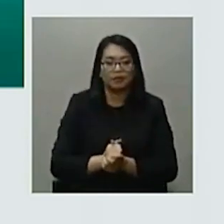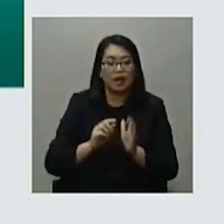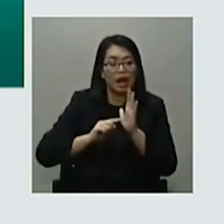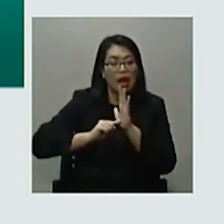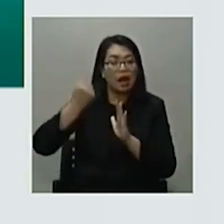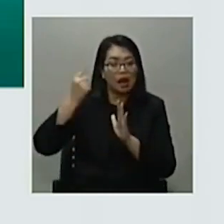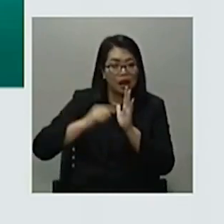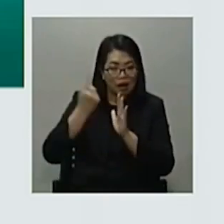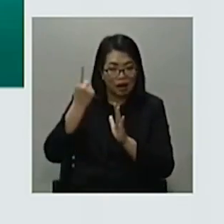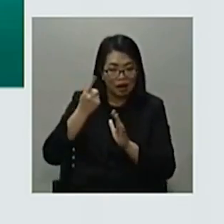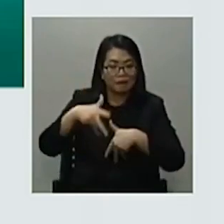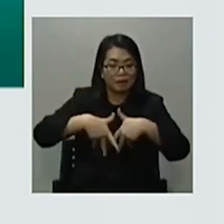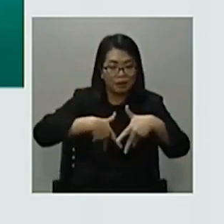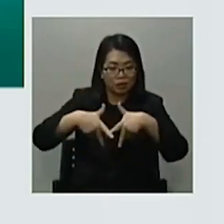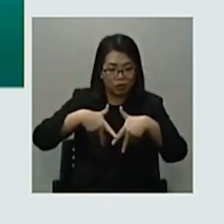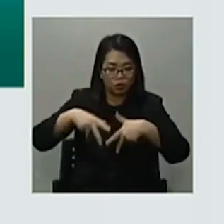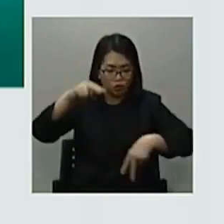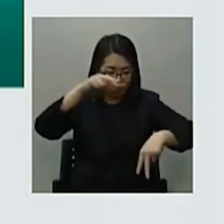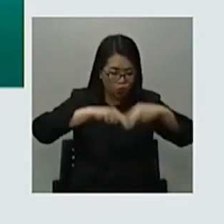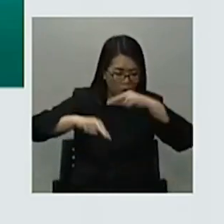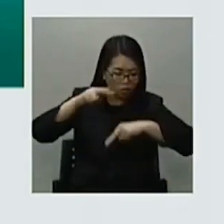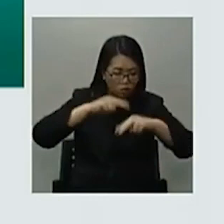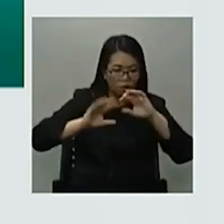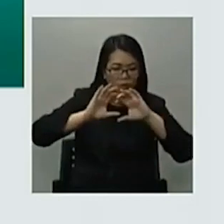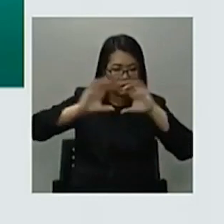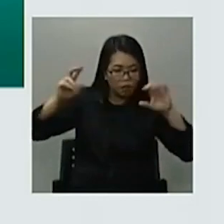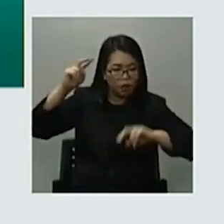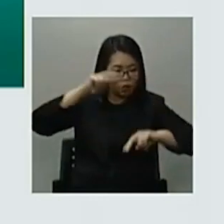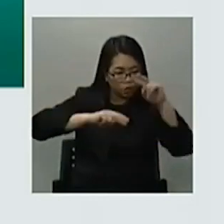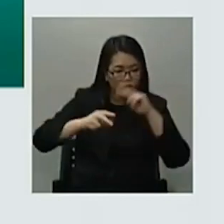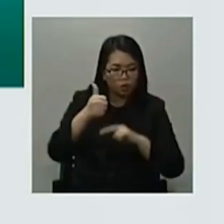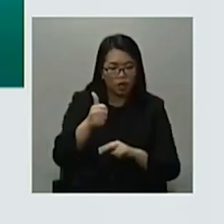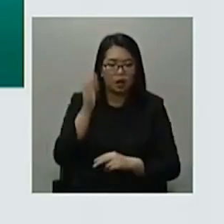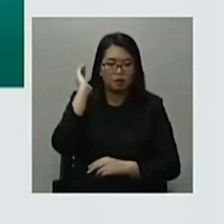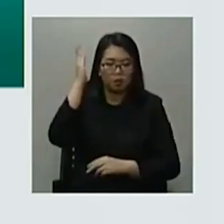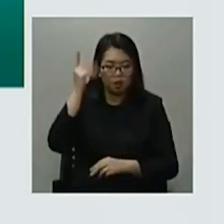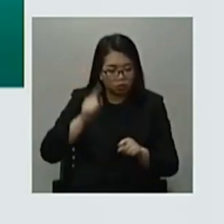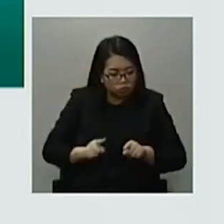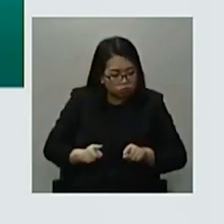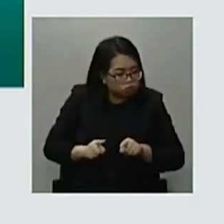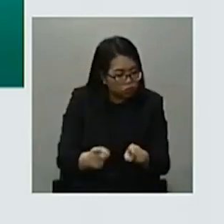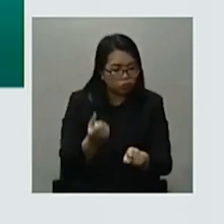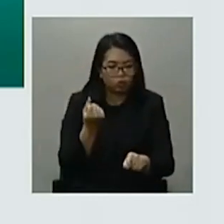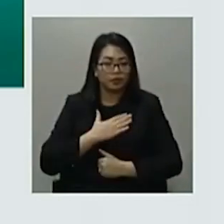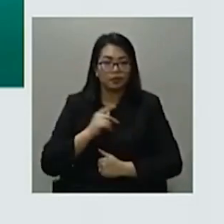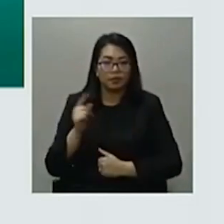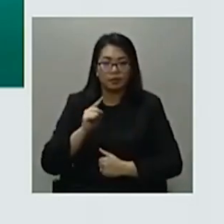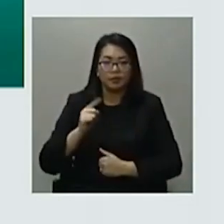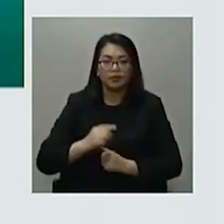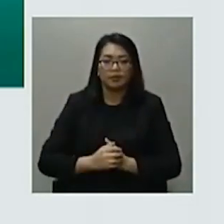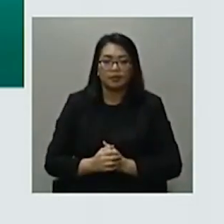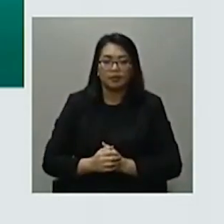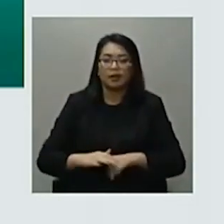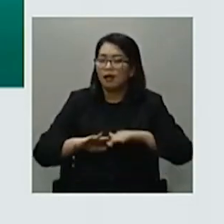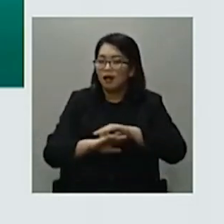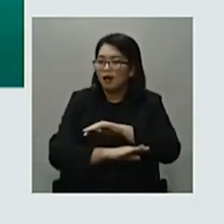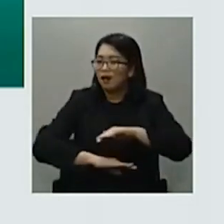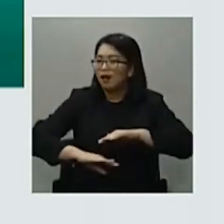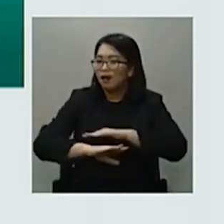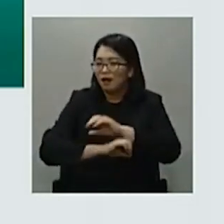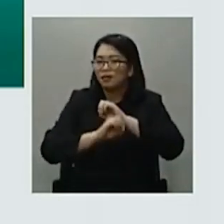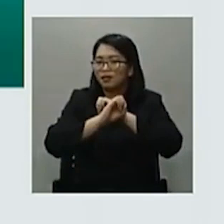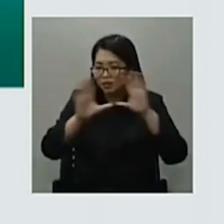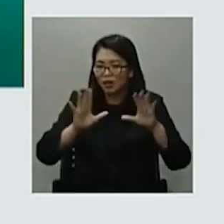มบอกนะว่าให้ประชาชนสามารถตรวจสอบรัฐบาลร่วมกับการอภิปรายไว้วางใจแบบเรียลไทม์กันได้เลยหลักฐานมันชัดขน